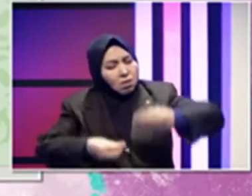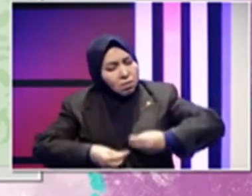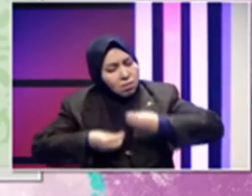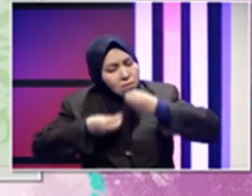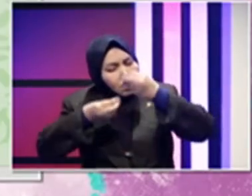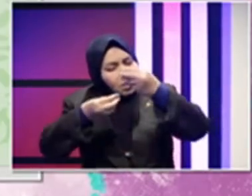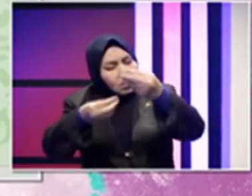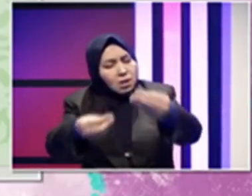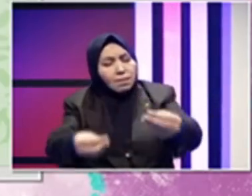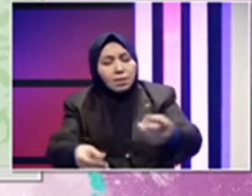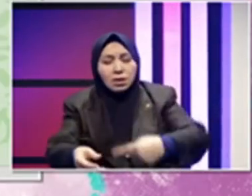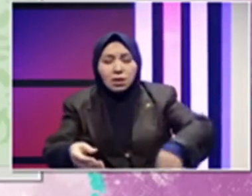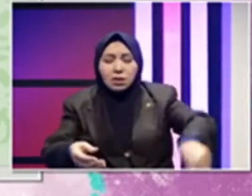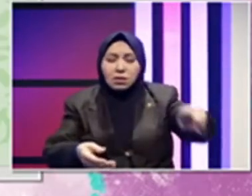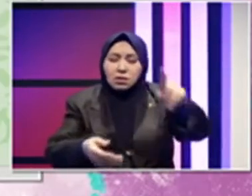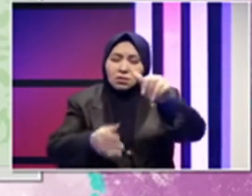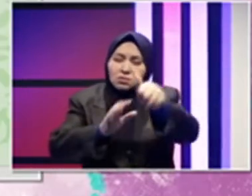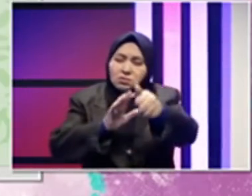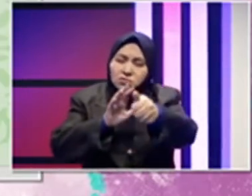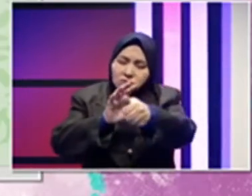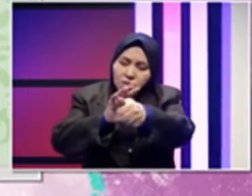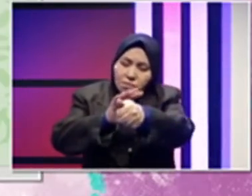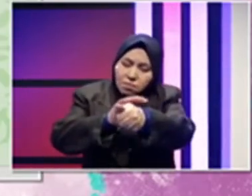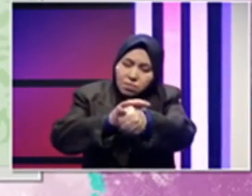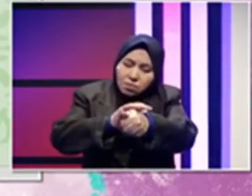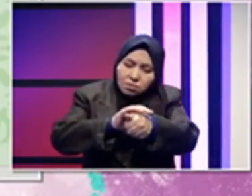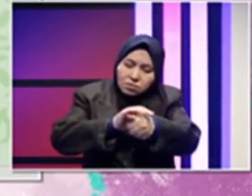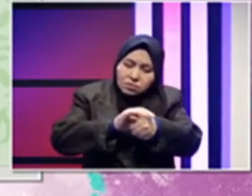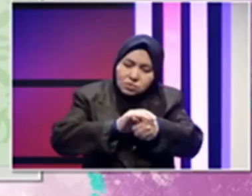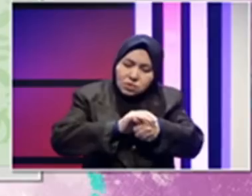razaqnahum sirran wa